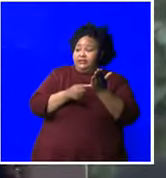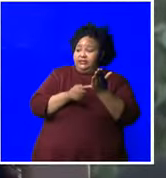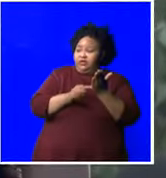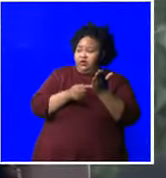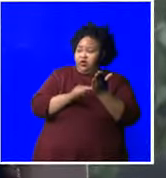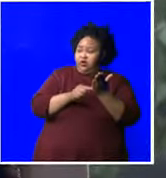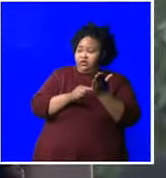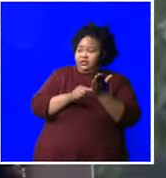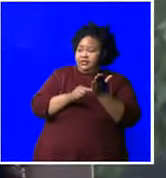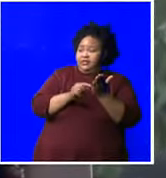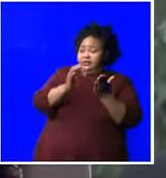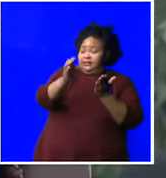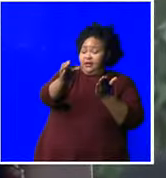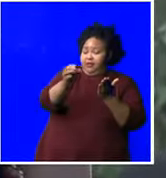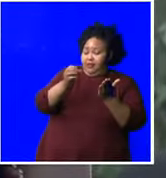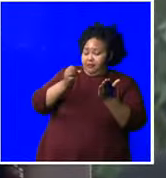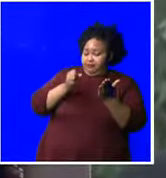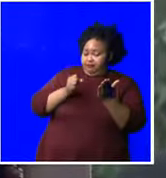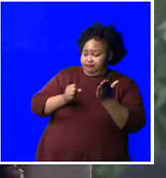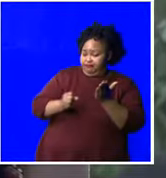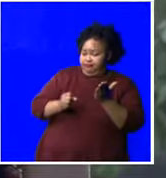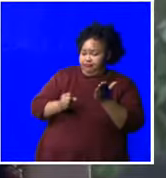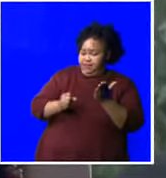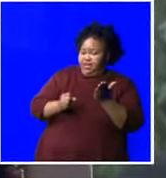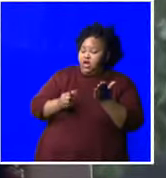kutemnotho kule live